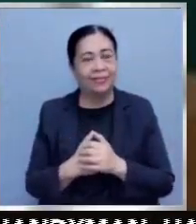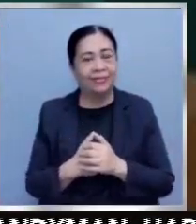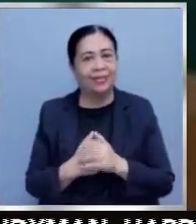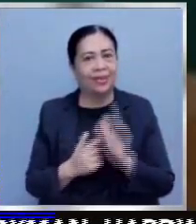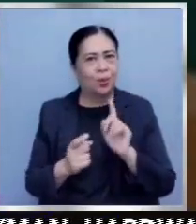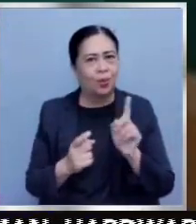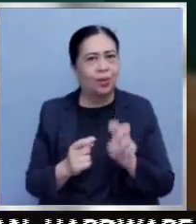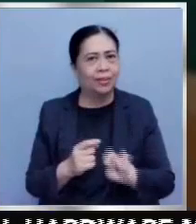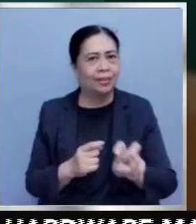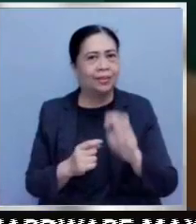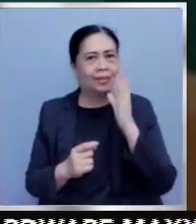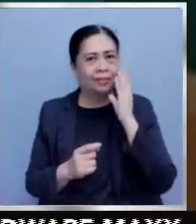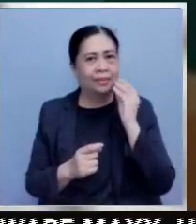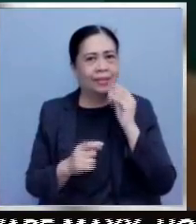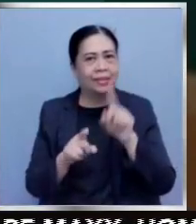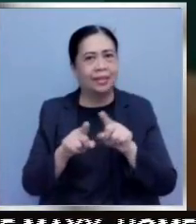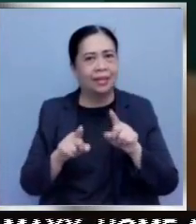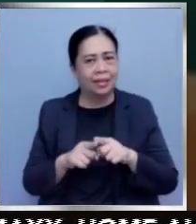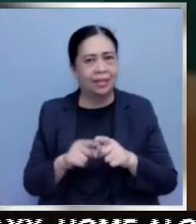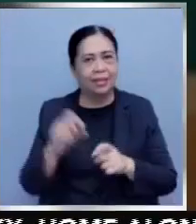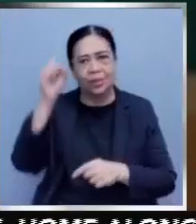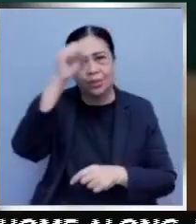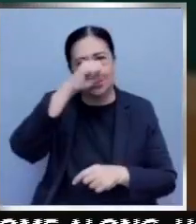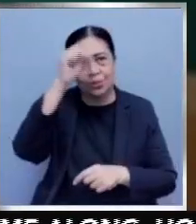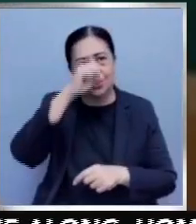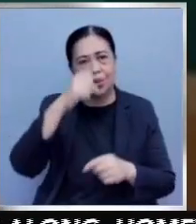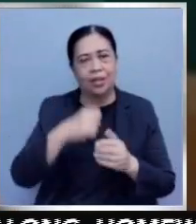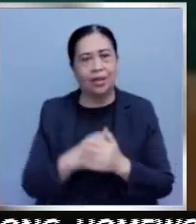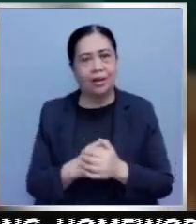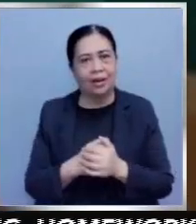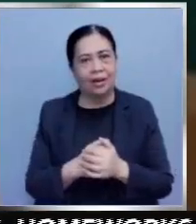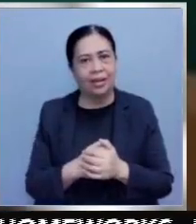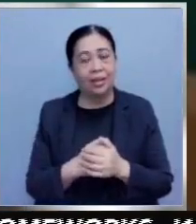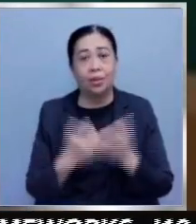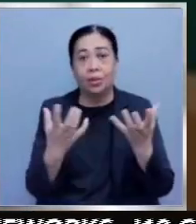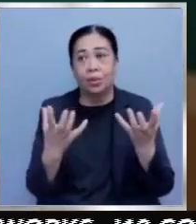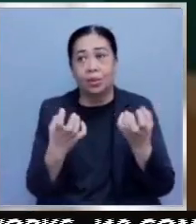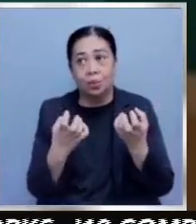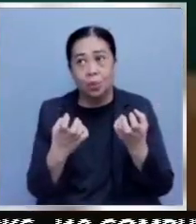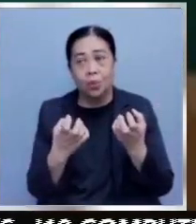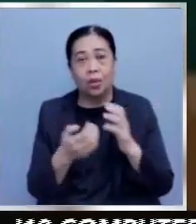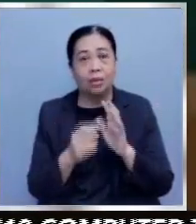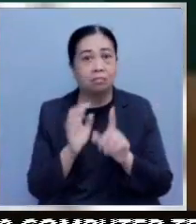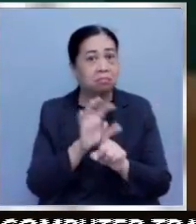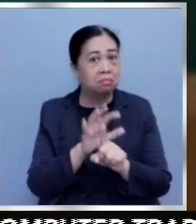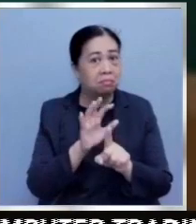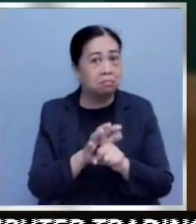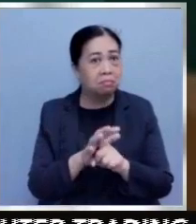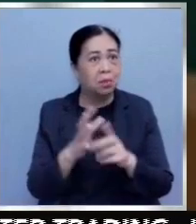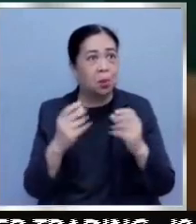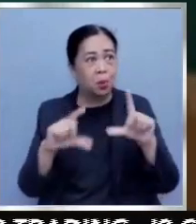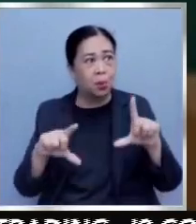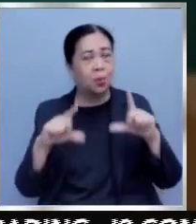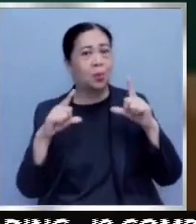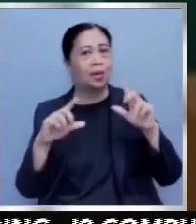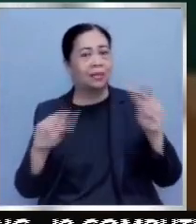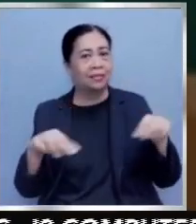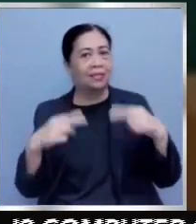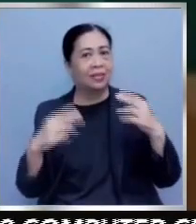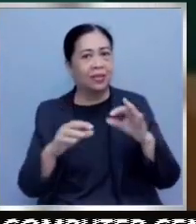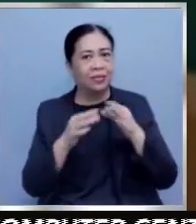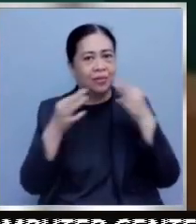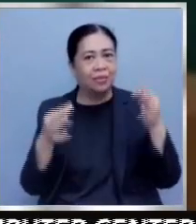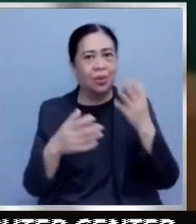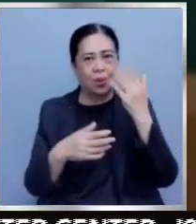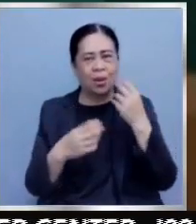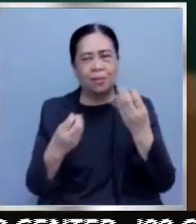niya dito bilang isang scholar na gusto ding maging popular, gustong makilala kasi marami siyang pangarap sa